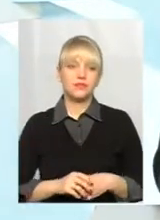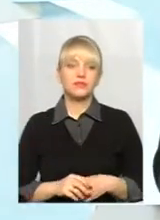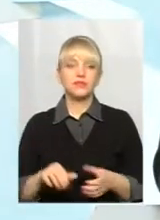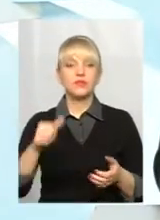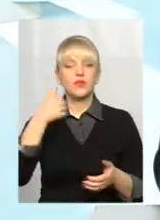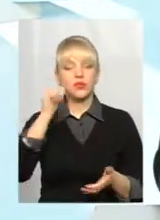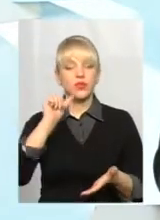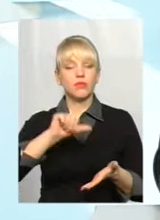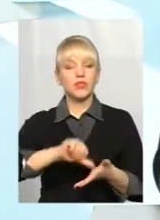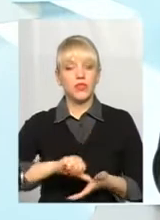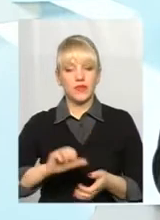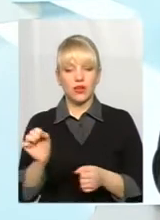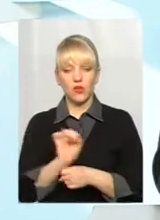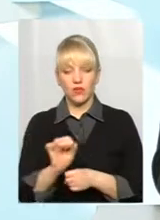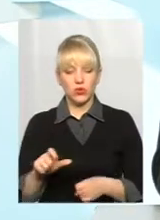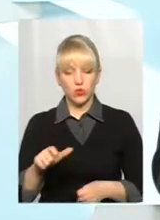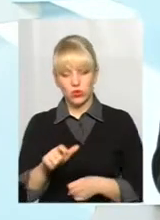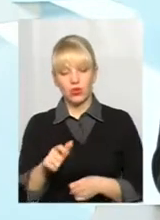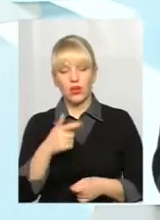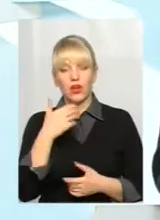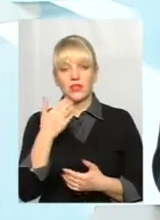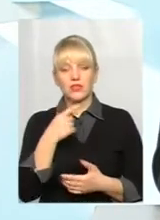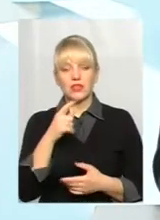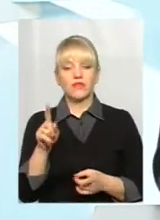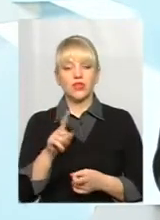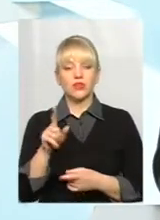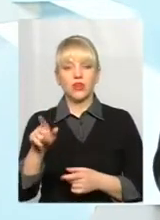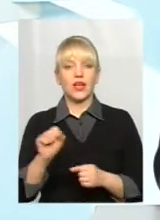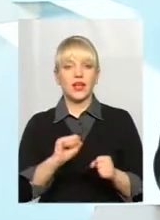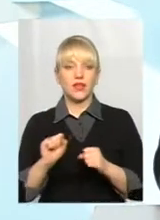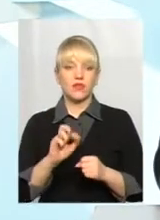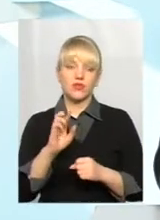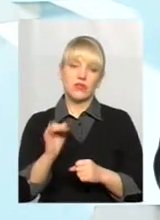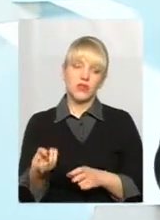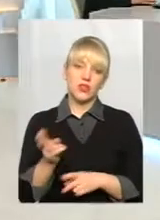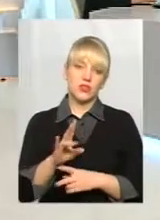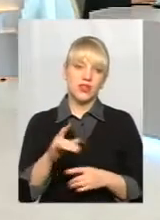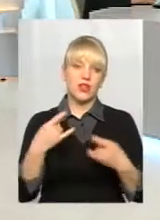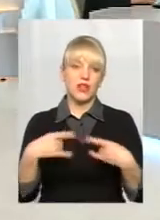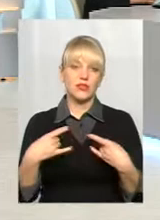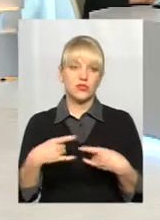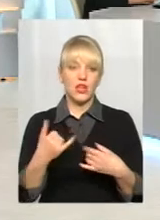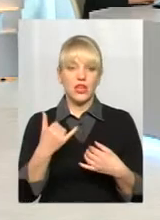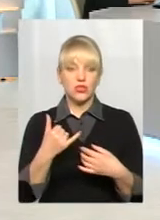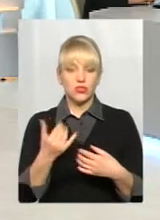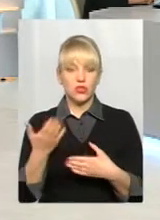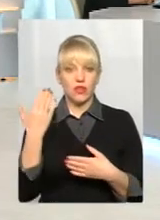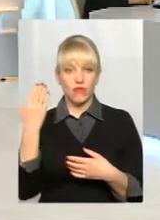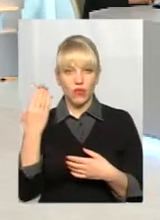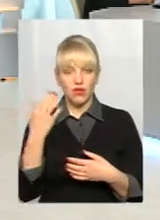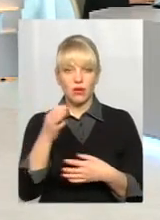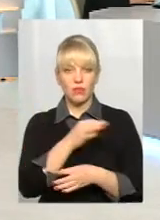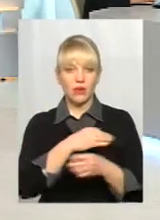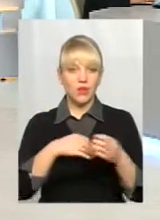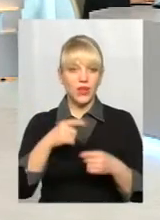представник «Автодору» сказав, що от керівництво «Автодору» може би прийшло на студію, але воно сьогодні веде перемовили з китайською